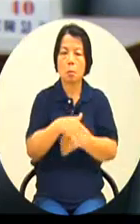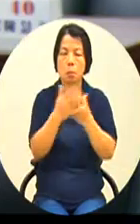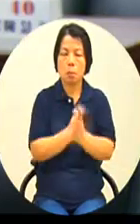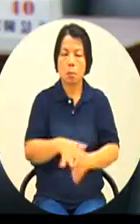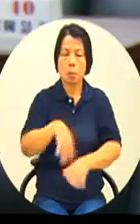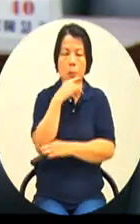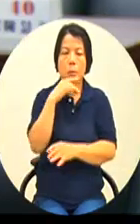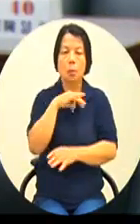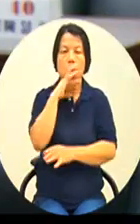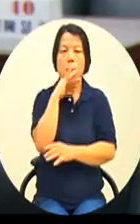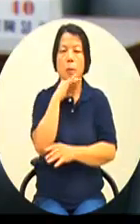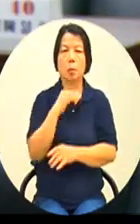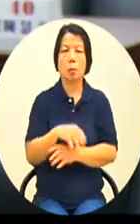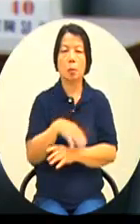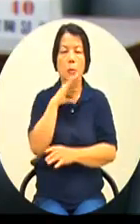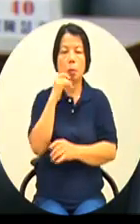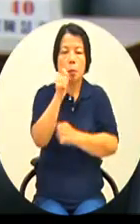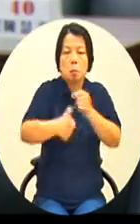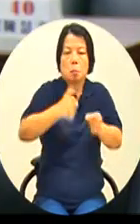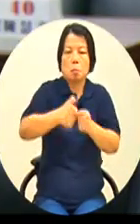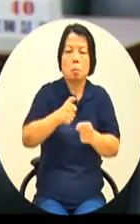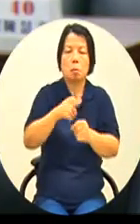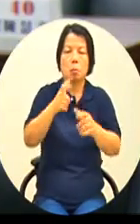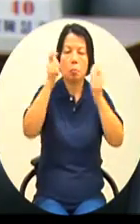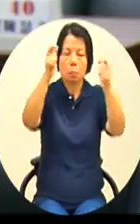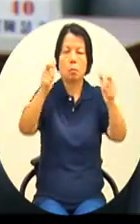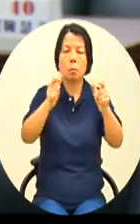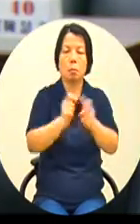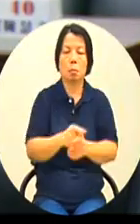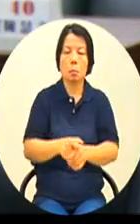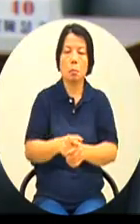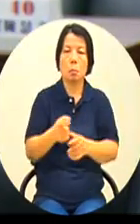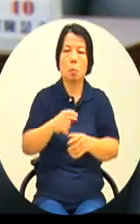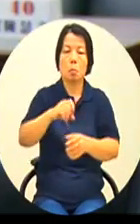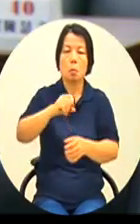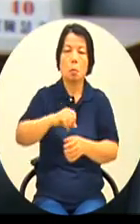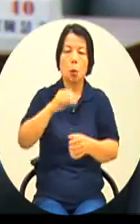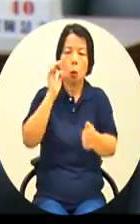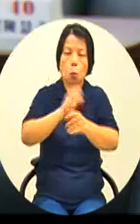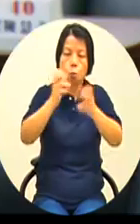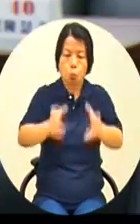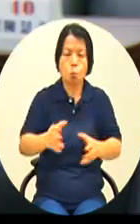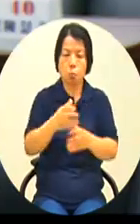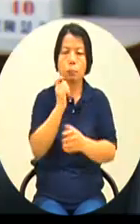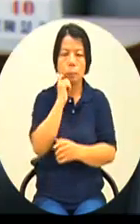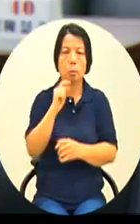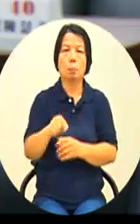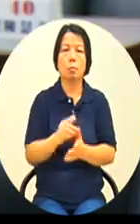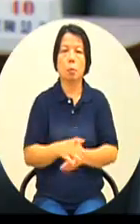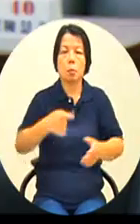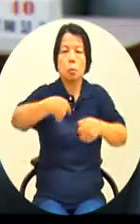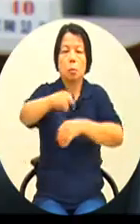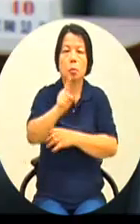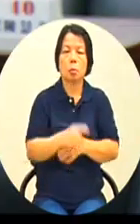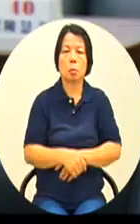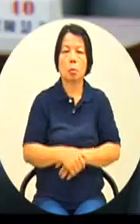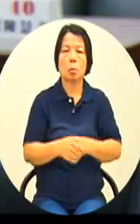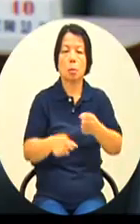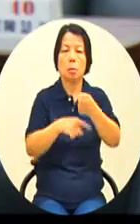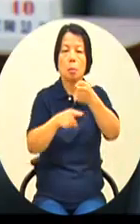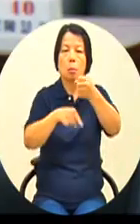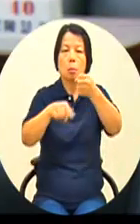50档，咱高雄都无多。一档一条捷运哦，伫昆明市要刷去成功，要刷去成